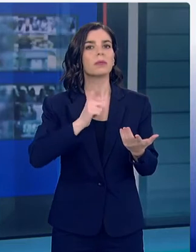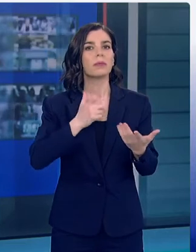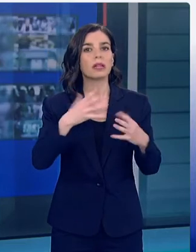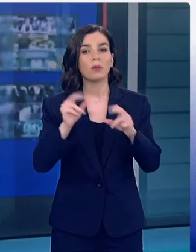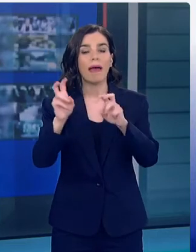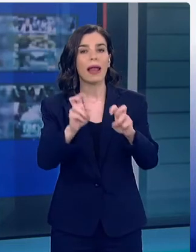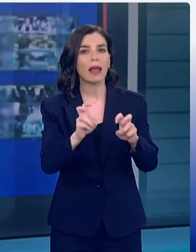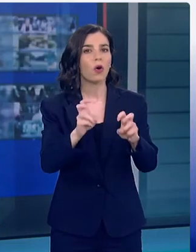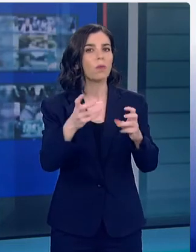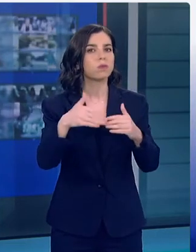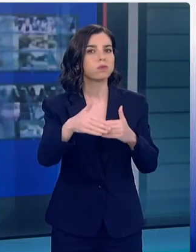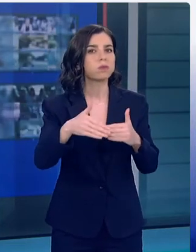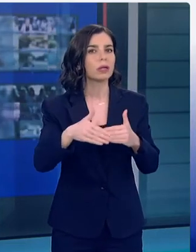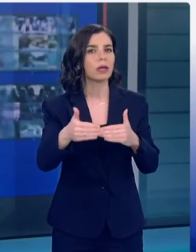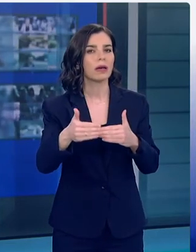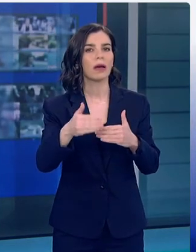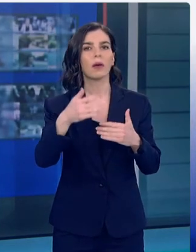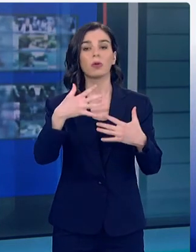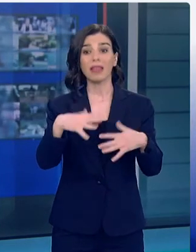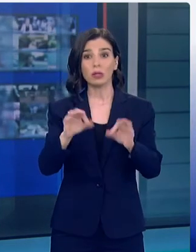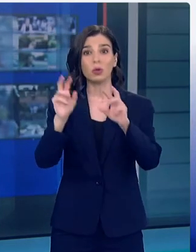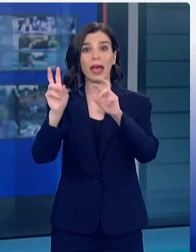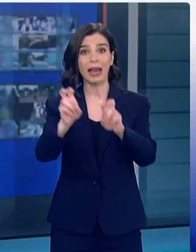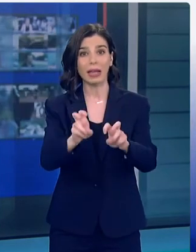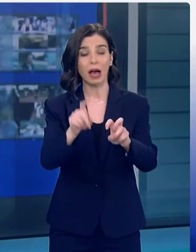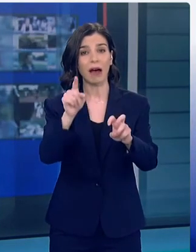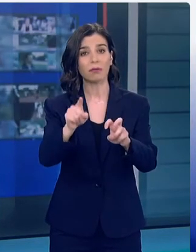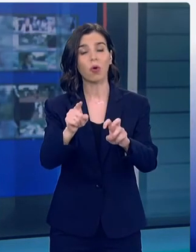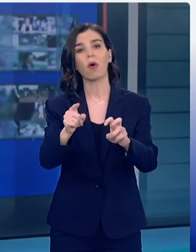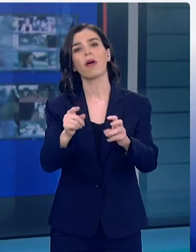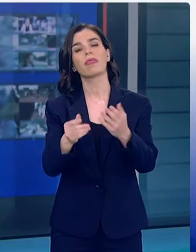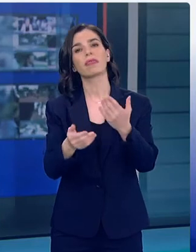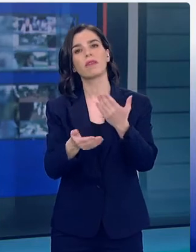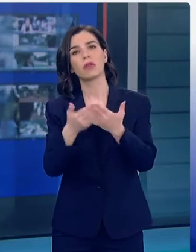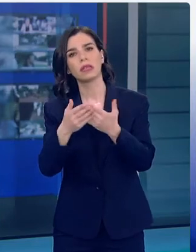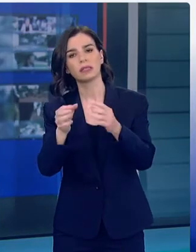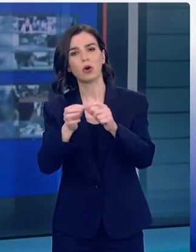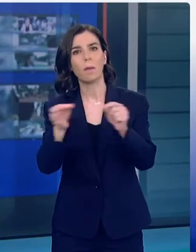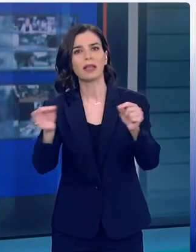οι έλεγχοι? Σε ποιο βαθμό επίσης η έναρξη των ελέγχων θα επηρεάσει τη χαλάρωση των μέτρων?